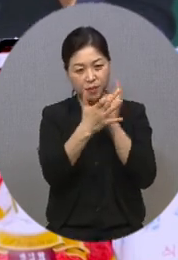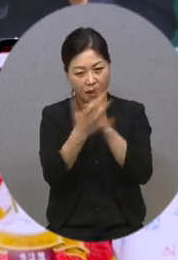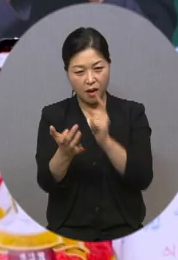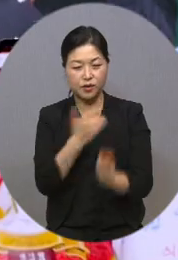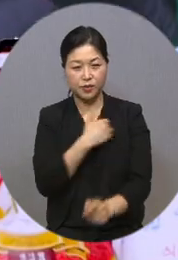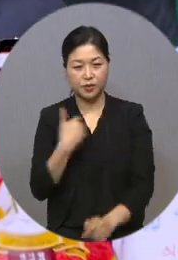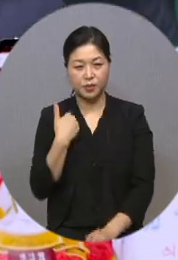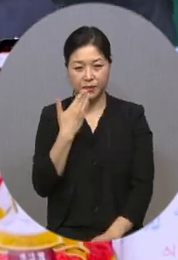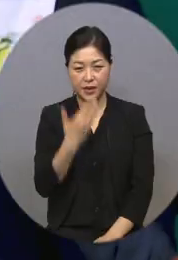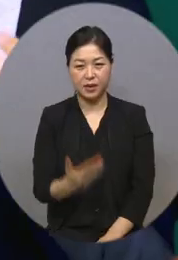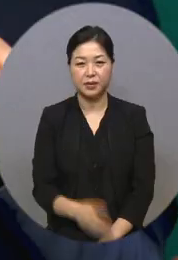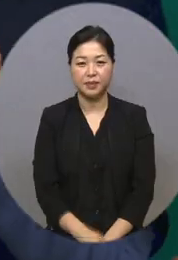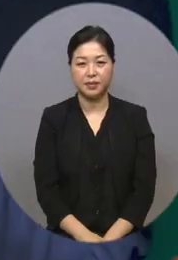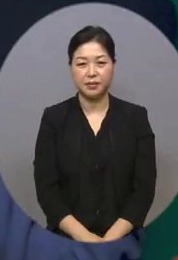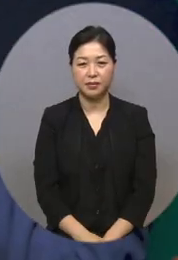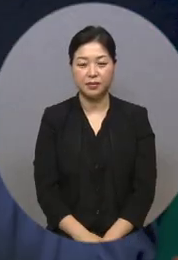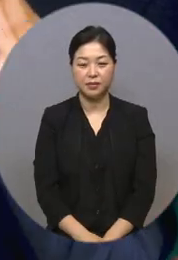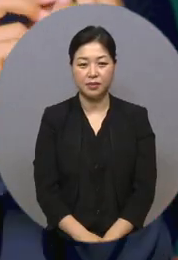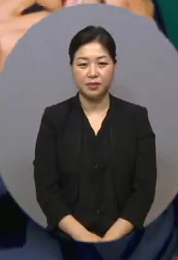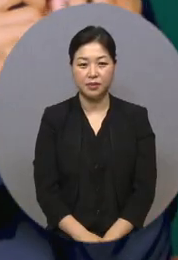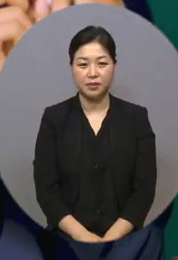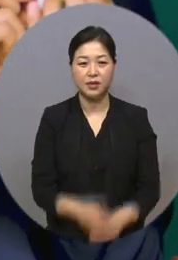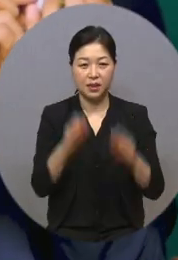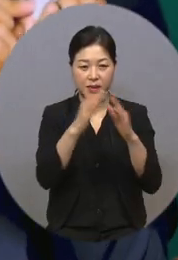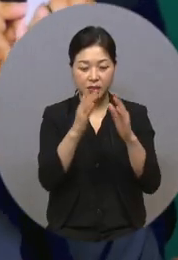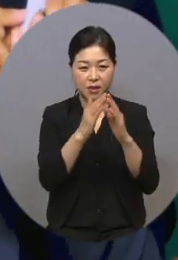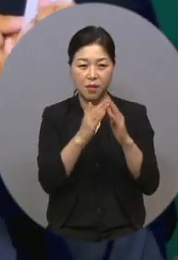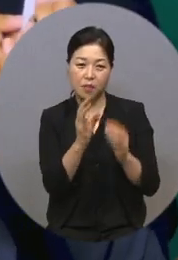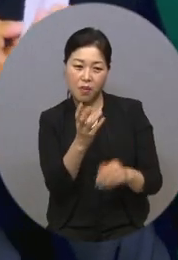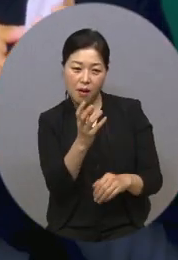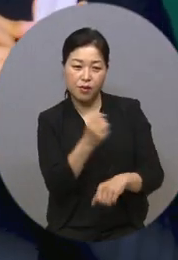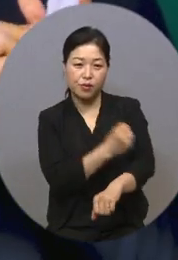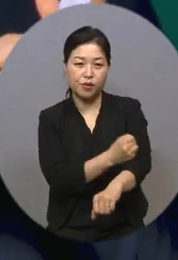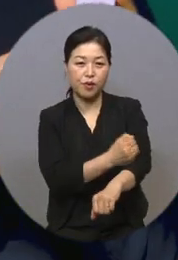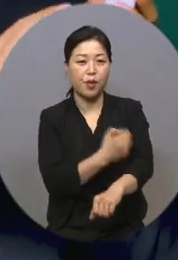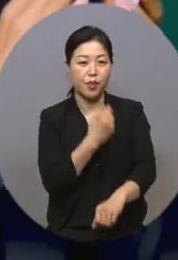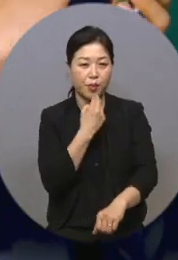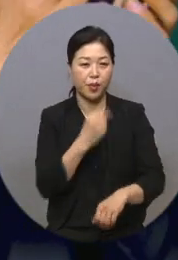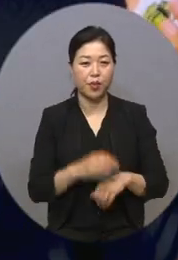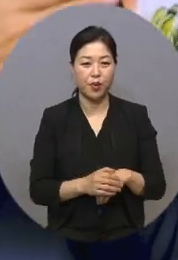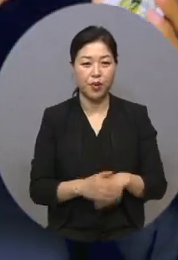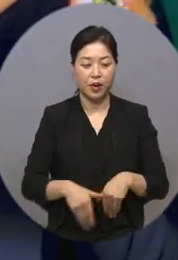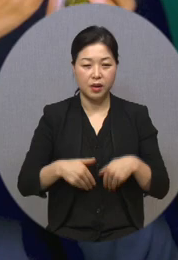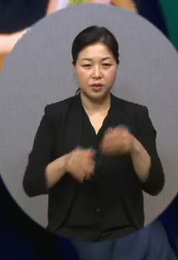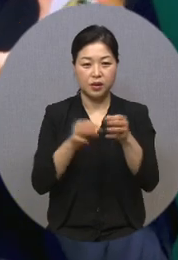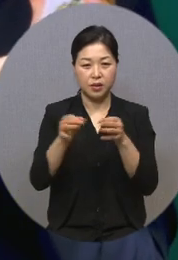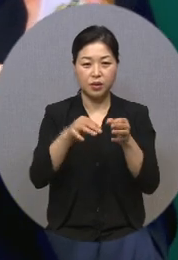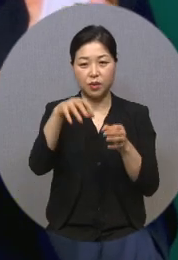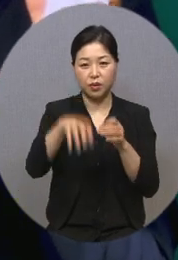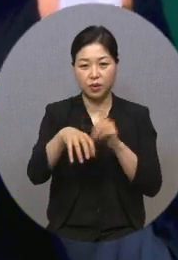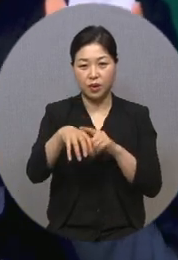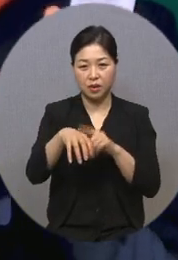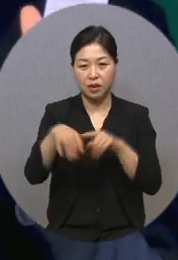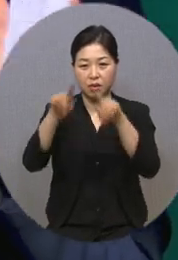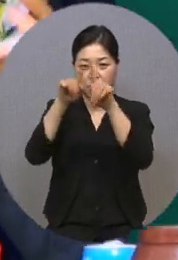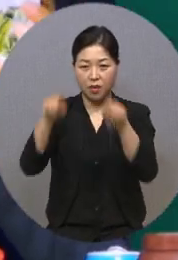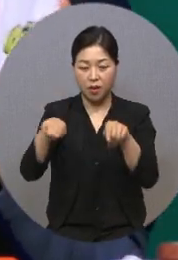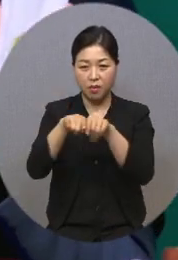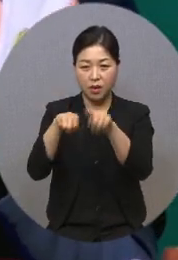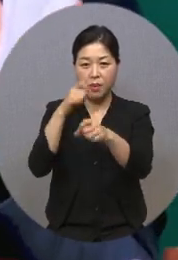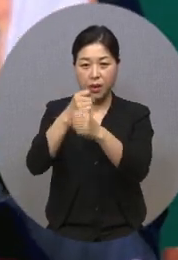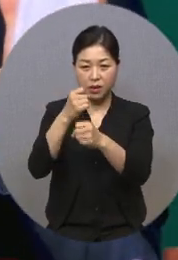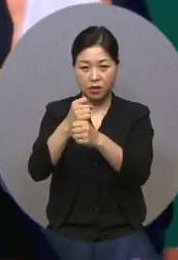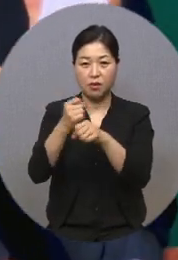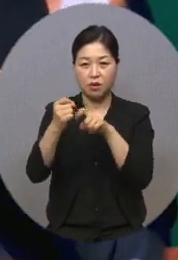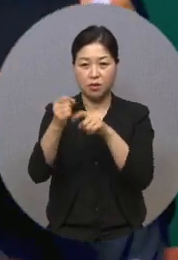있습니다. 네. 집에서 갈아야 하는 그 수고도 덜고 남도장터에서는 이렇게 아예 이렇게 제품으로 완제품으로